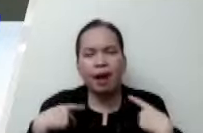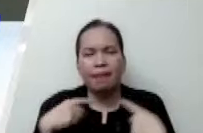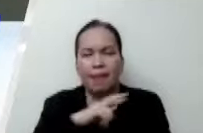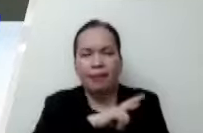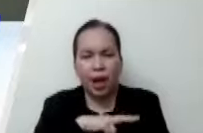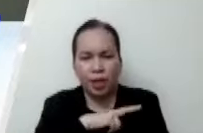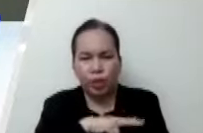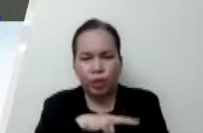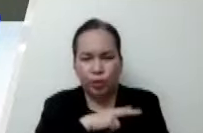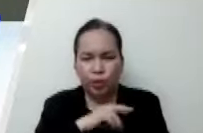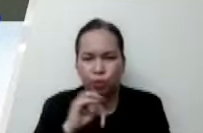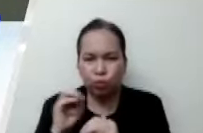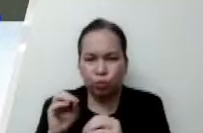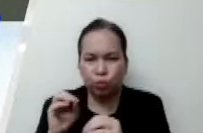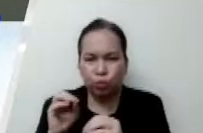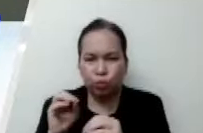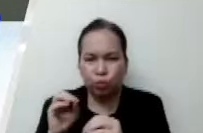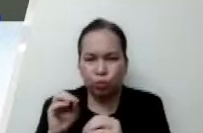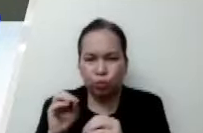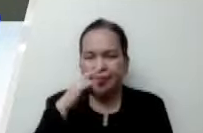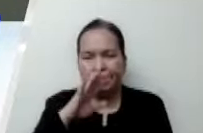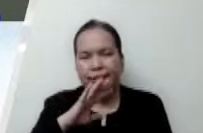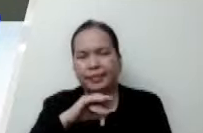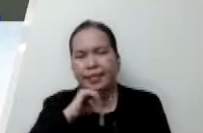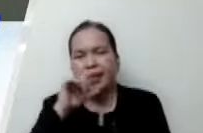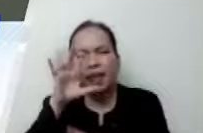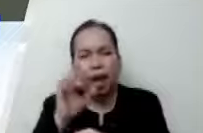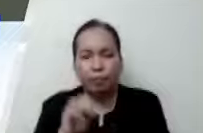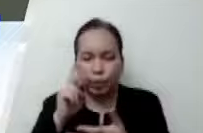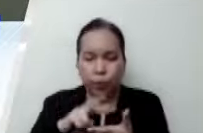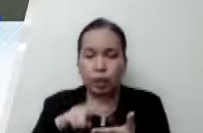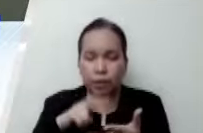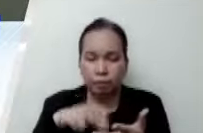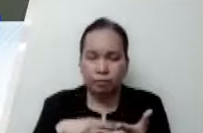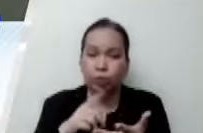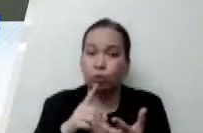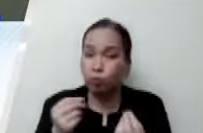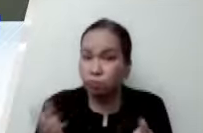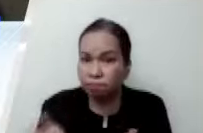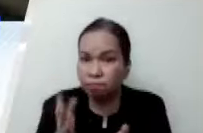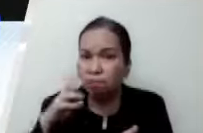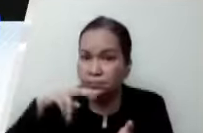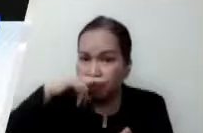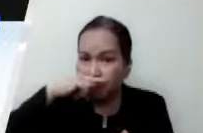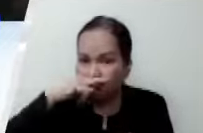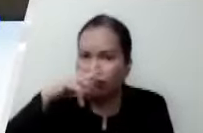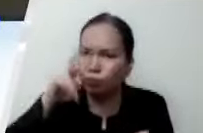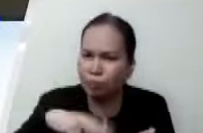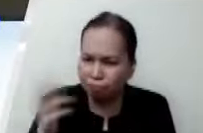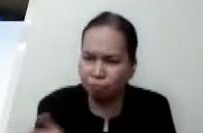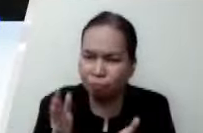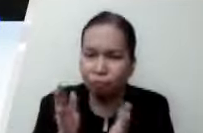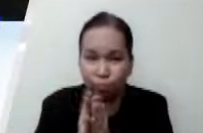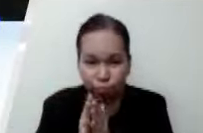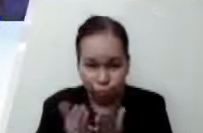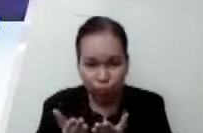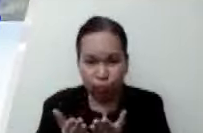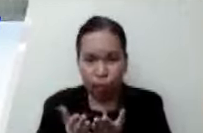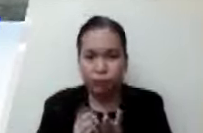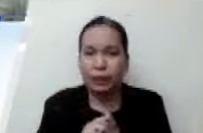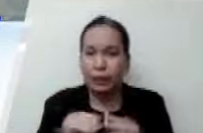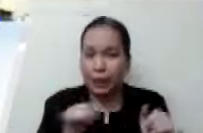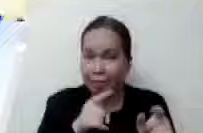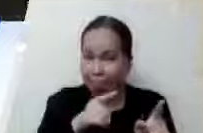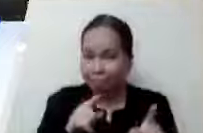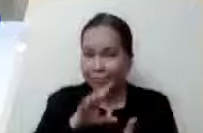na magbasa. So dahil dito, ini-encourage uli natin yung mga kabataan na magbasa uli ng libro. Game na game ding nakijoin ang